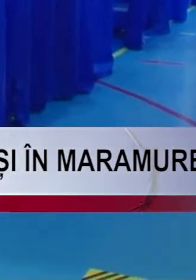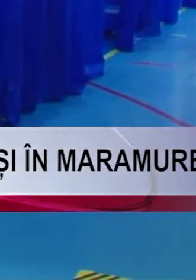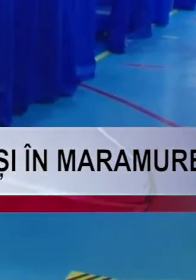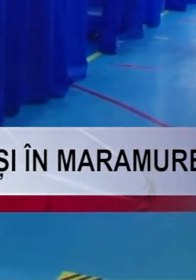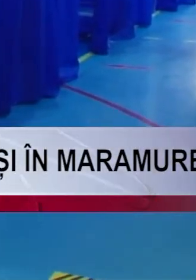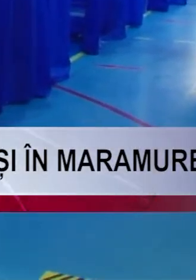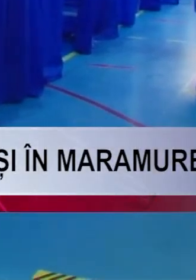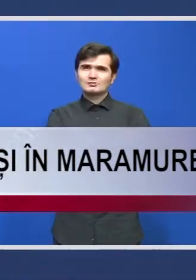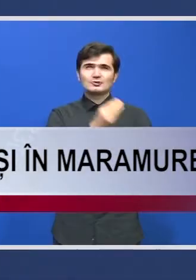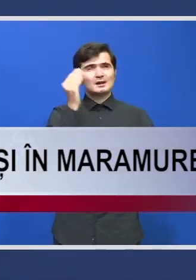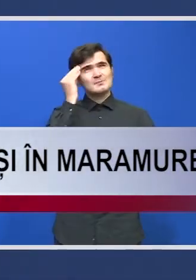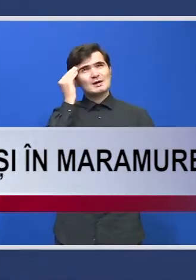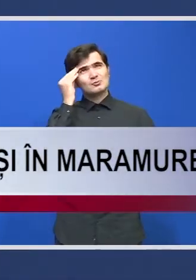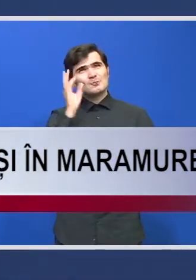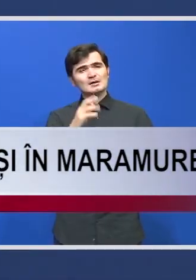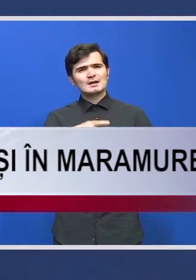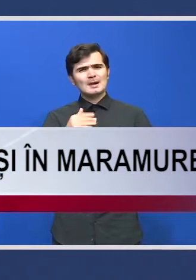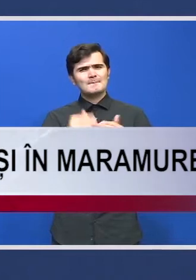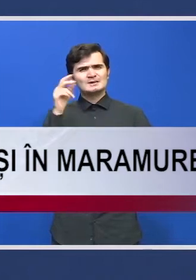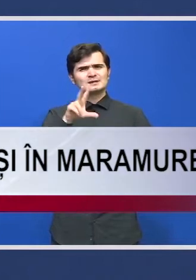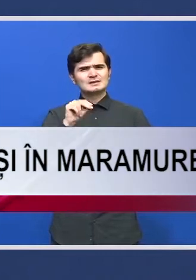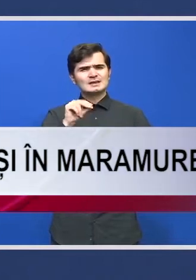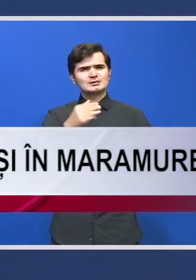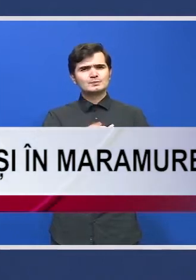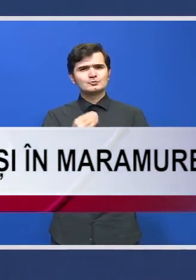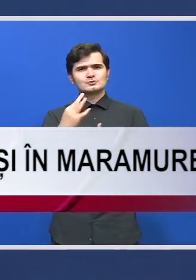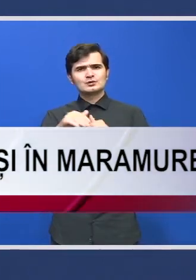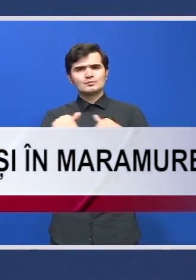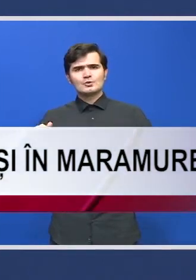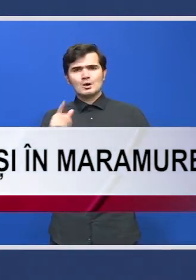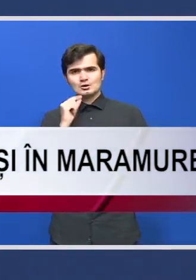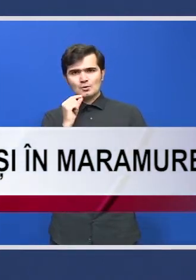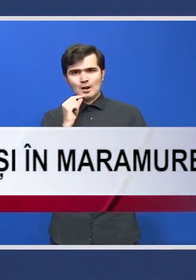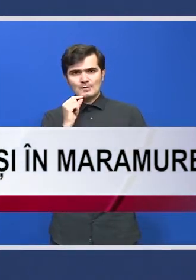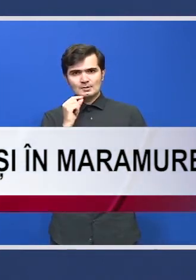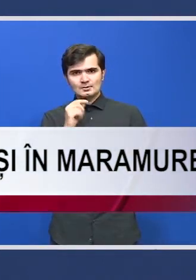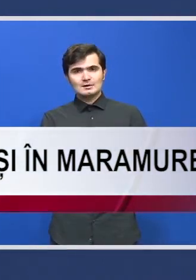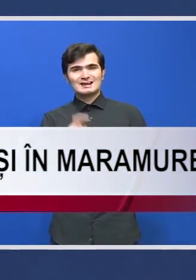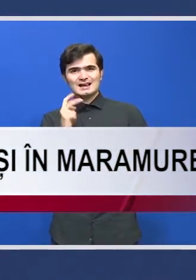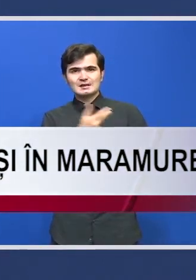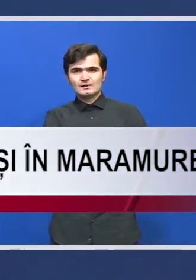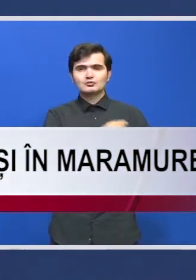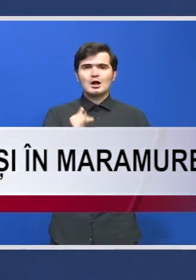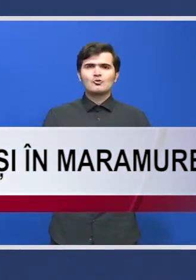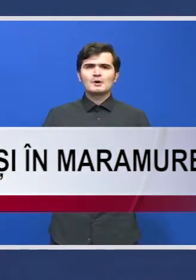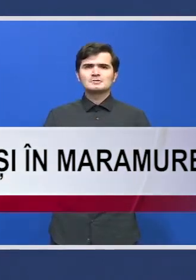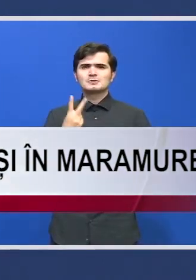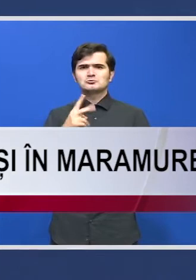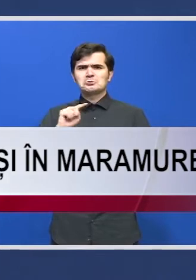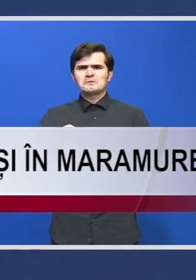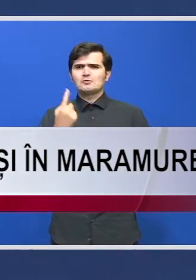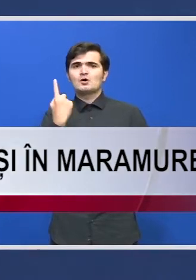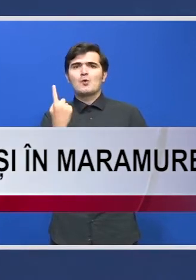mă duc aminte bine de cifre, era peste 30 la 10 milioane de locuitori înaintea vaccinării și acum este la